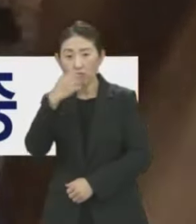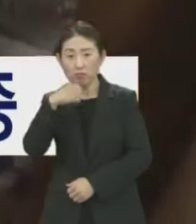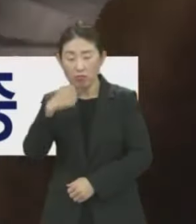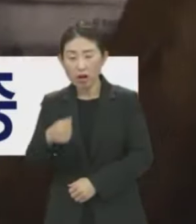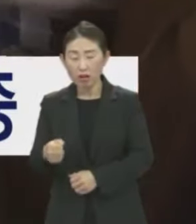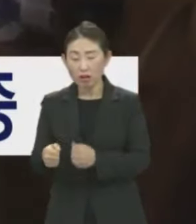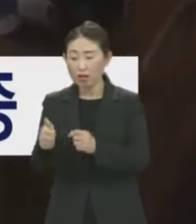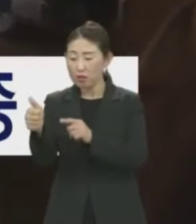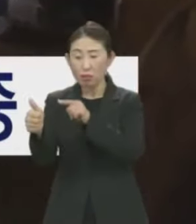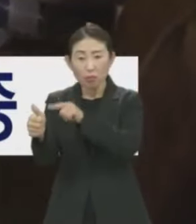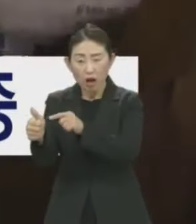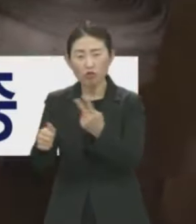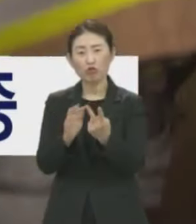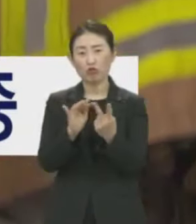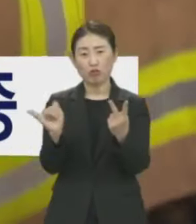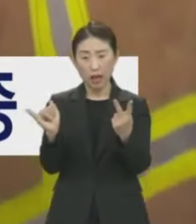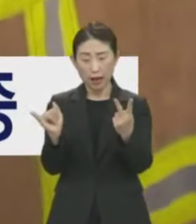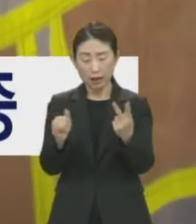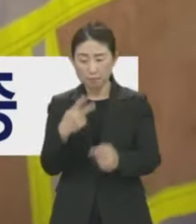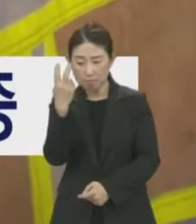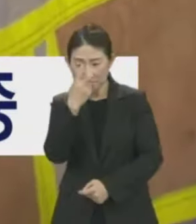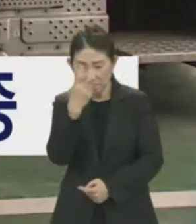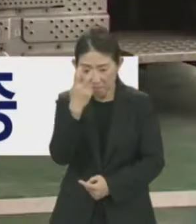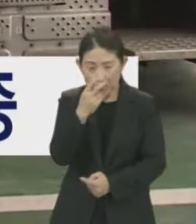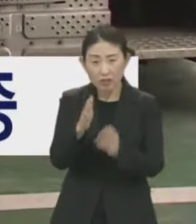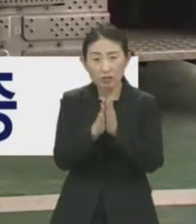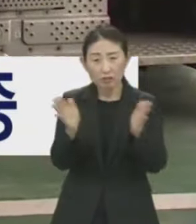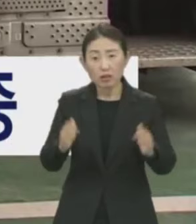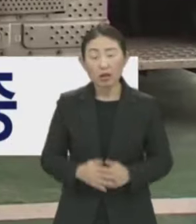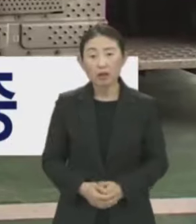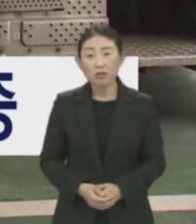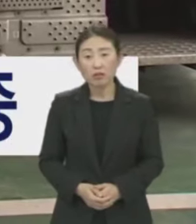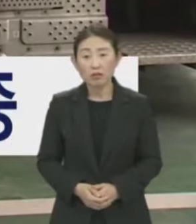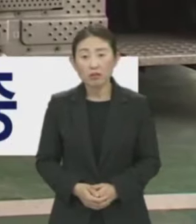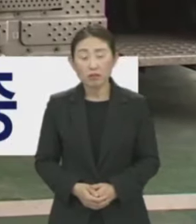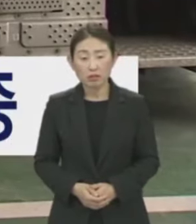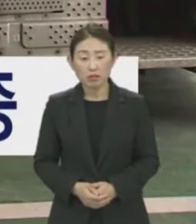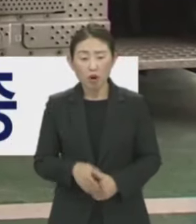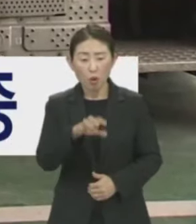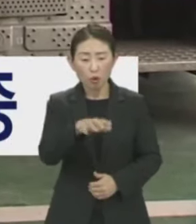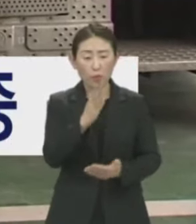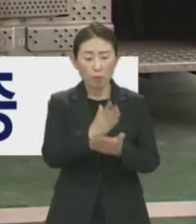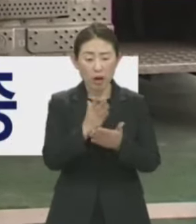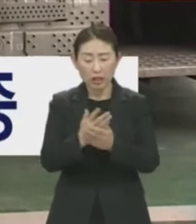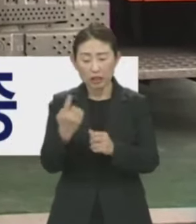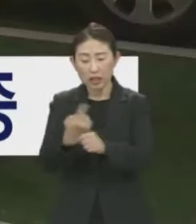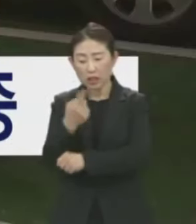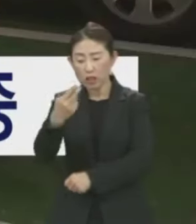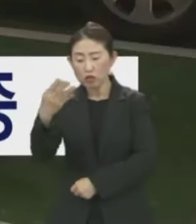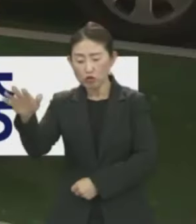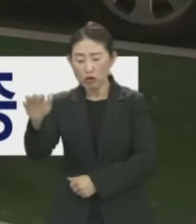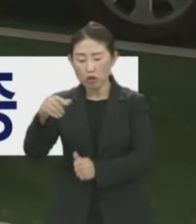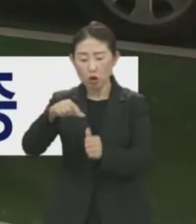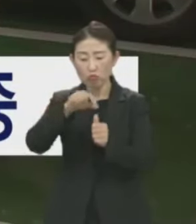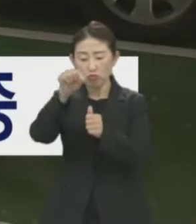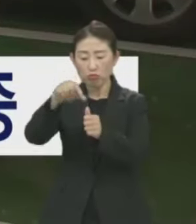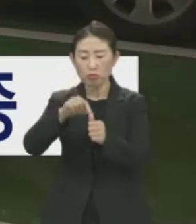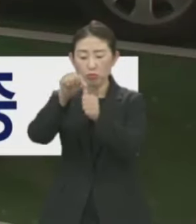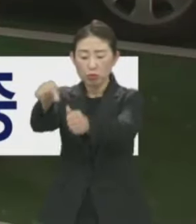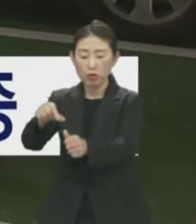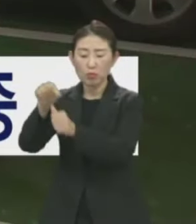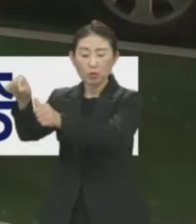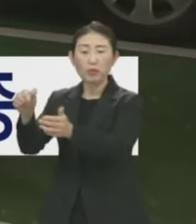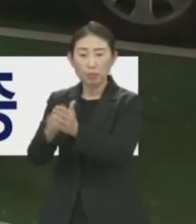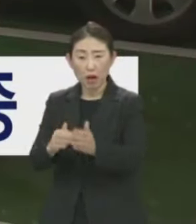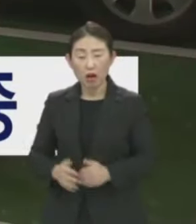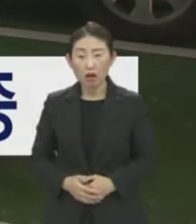챙겼다는 의혹을 받는 간부 B씨에 대한 감찰에 나서는 한편 이들을 다른 소방소로 인사 조치했습니다. 소방본부는 현재